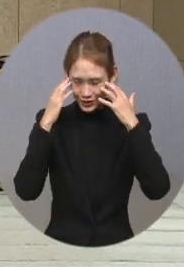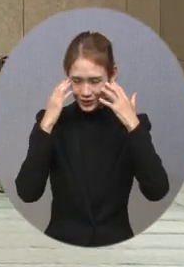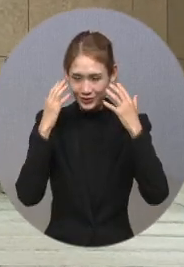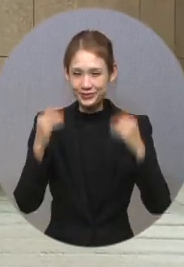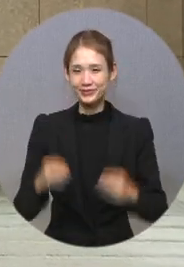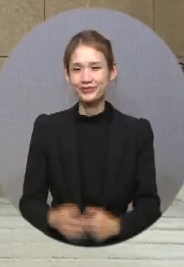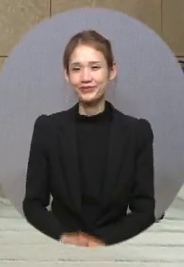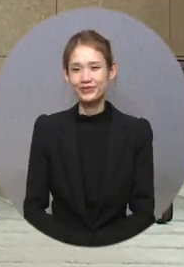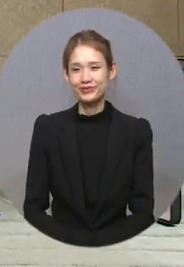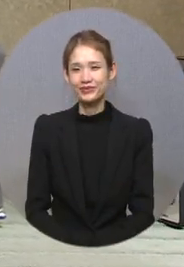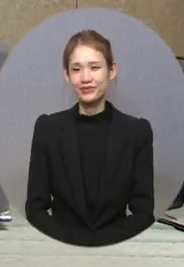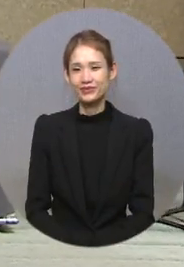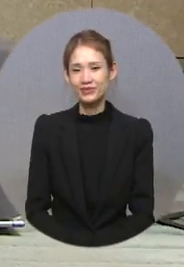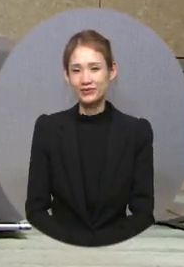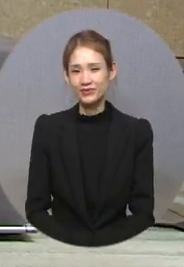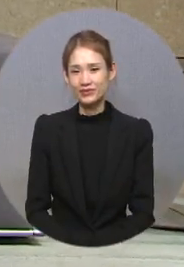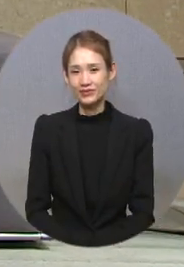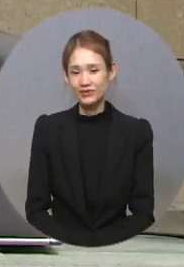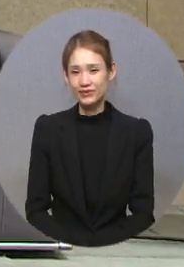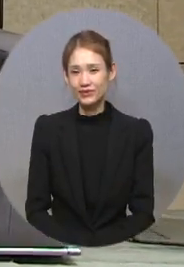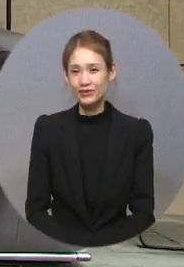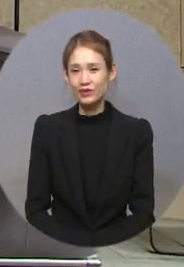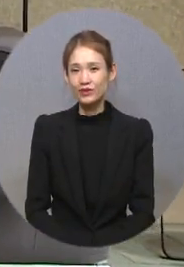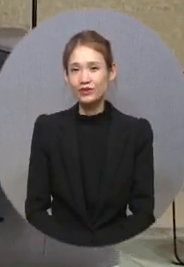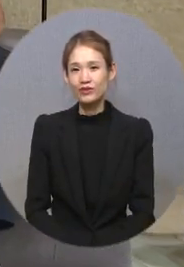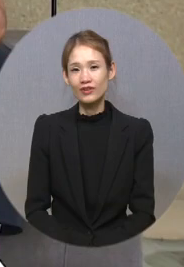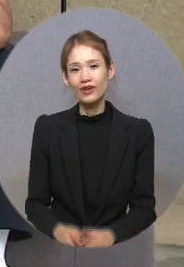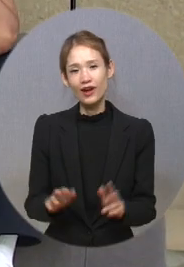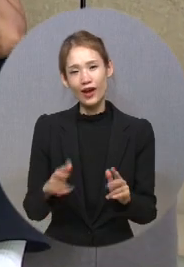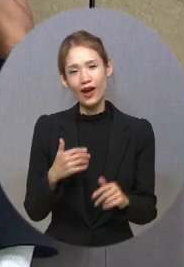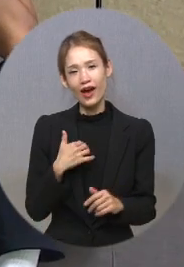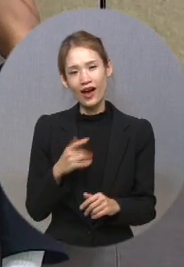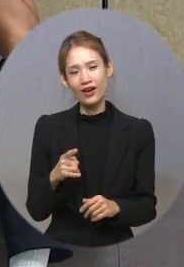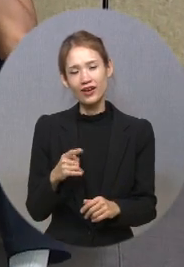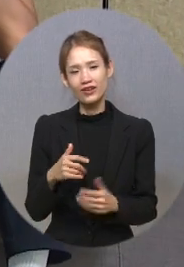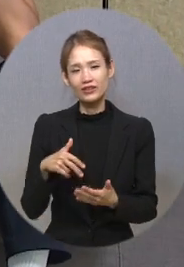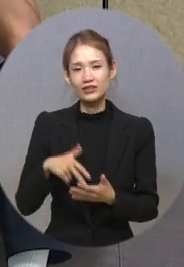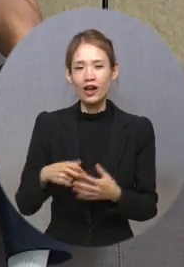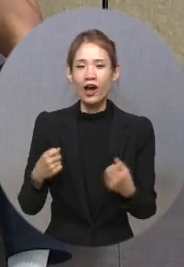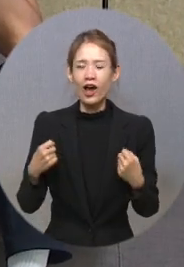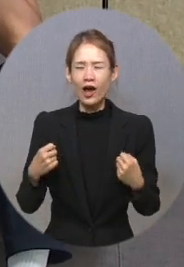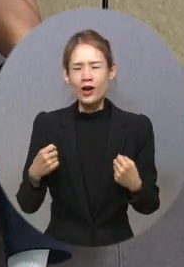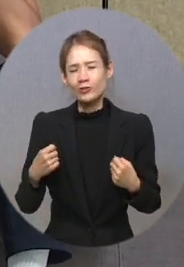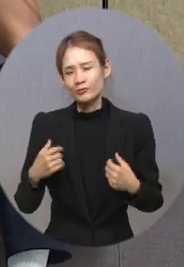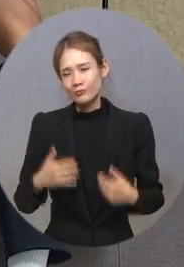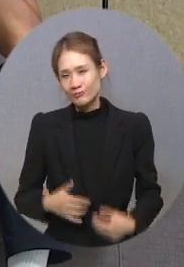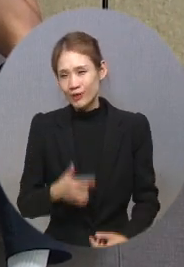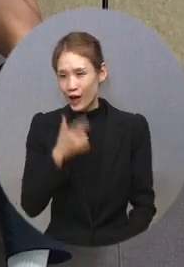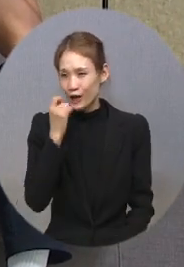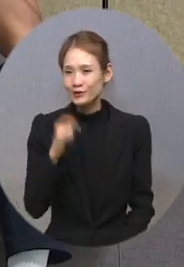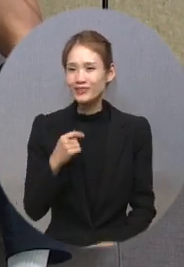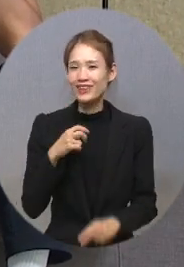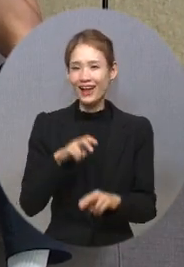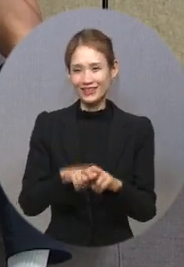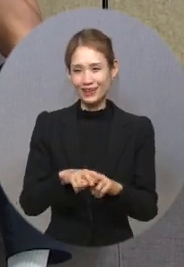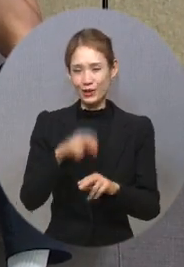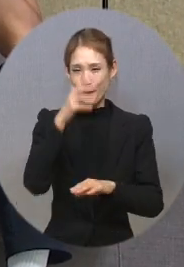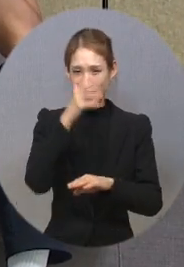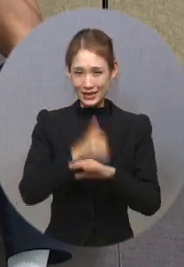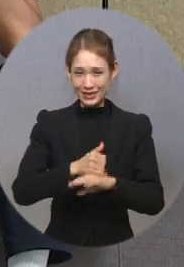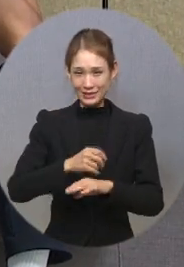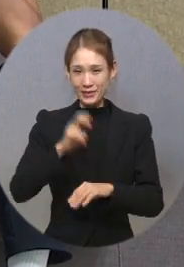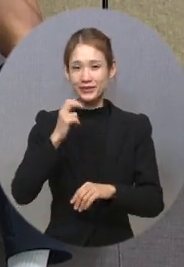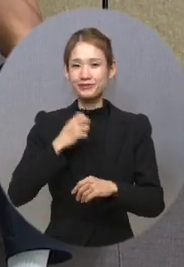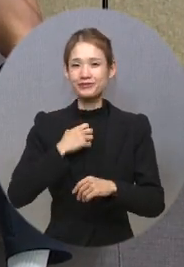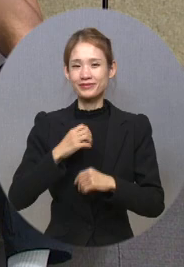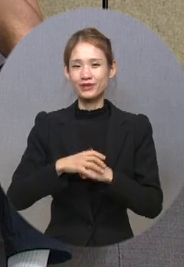고생했어요. 고생했어요. 사실, 아, 수고하셨어요. 아니 사실 서서 할 힘이 없어가지고 앉아서 그냥 엔딩을 하기로 했어. 나도